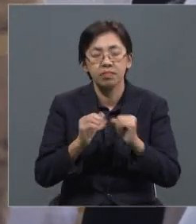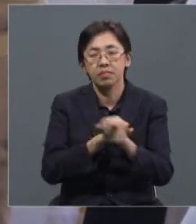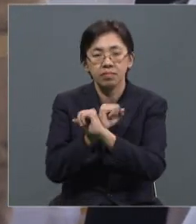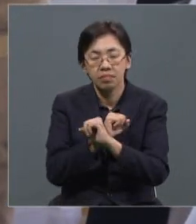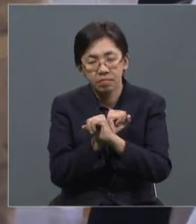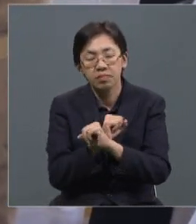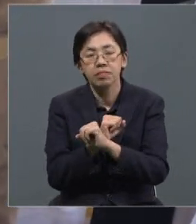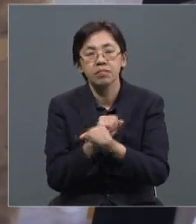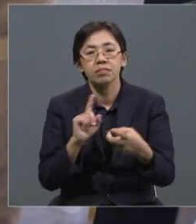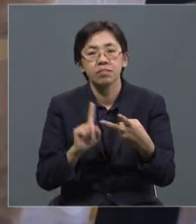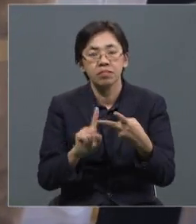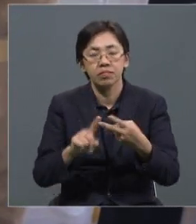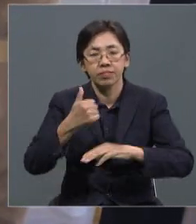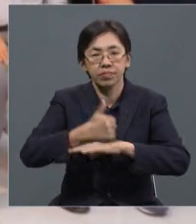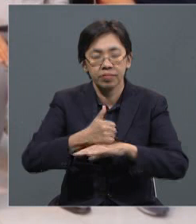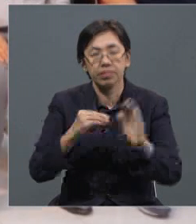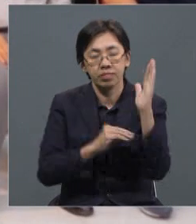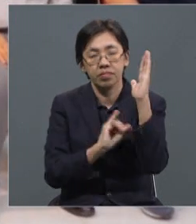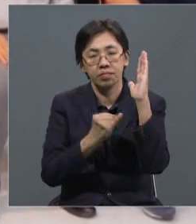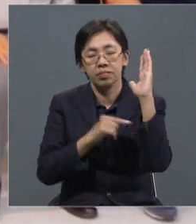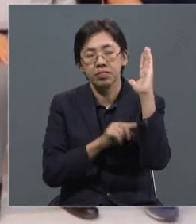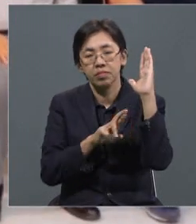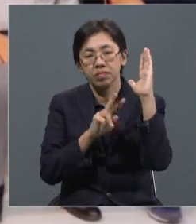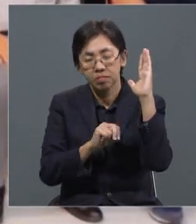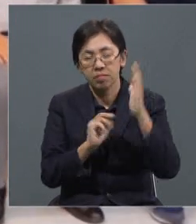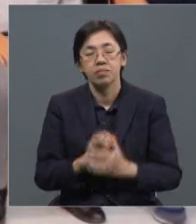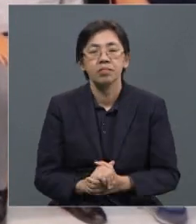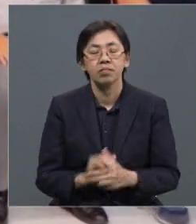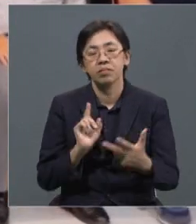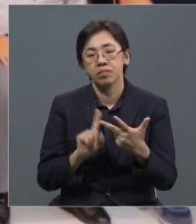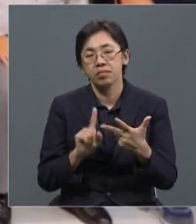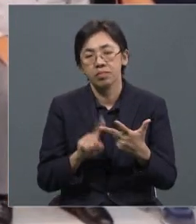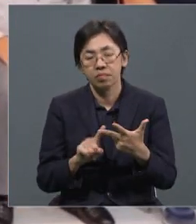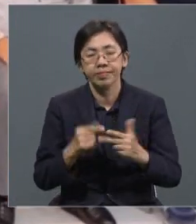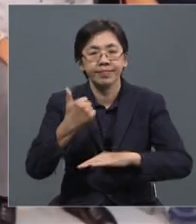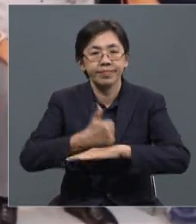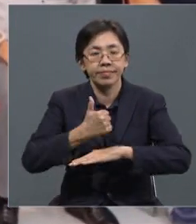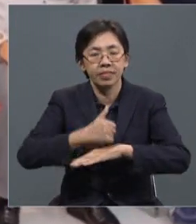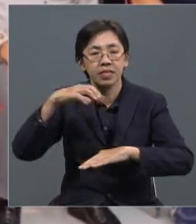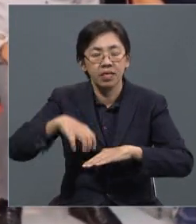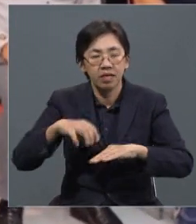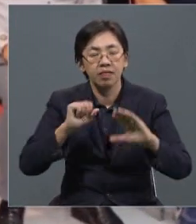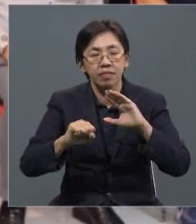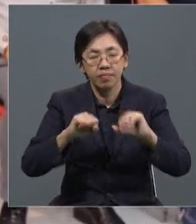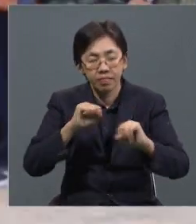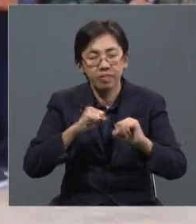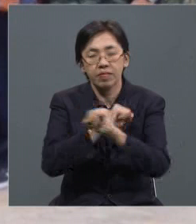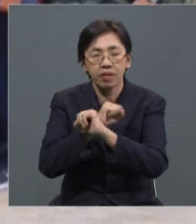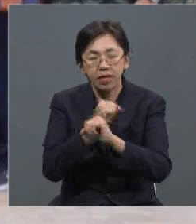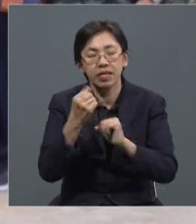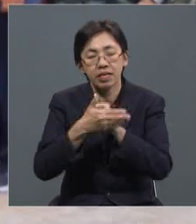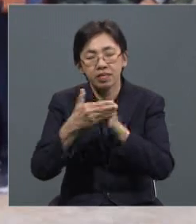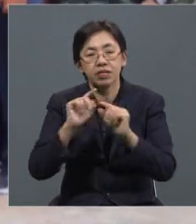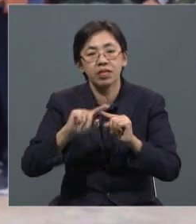นเรศนิรมัยวงศ์ผู้ว่าราชการจังหวัดระนองและนายสุวิทย์ทฤทกูลผู้อำนวยการสำนักงานป้องกันและปราบปรามยาเสพติดภาค